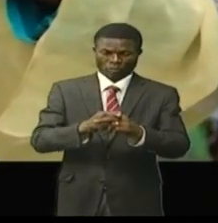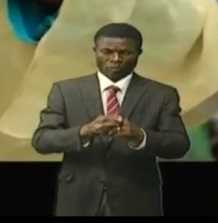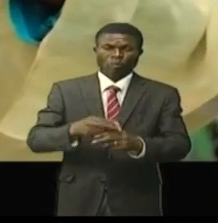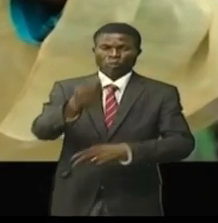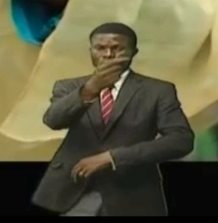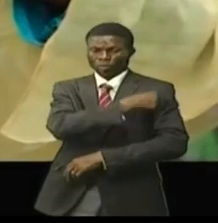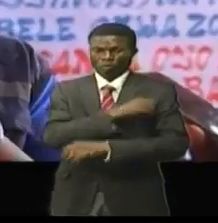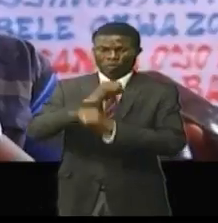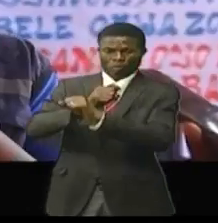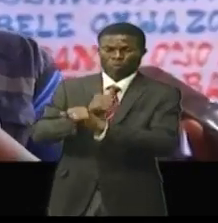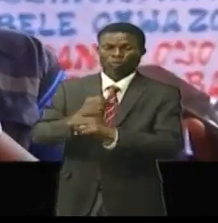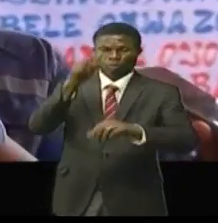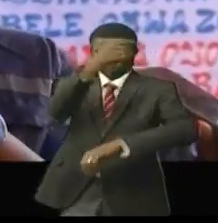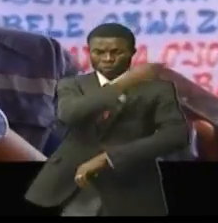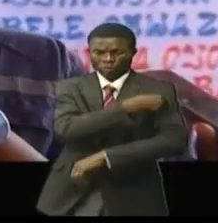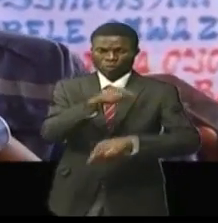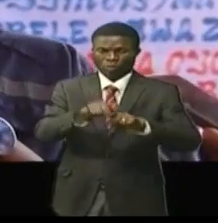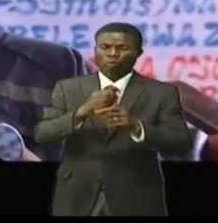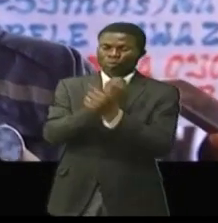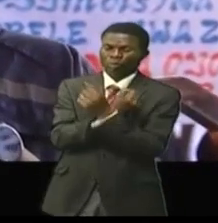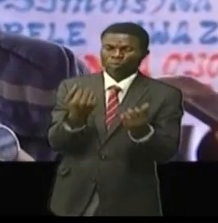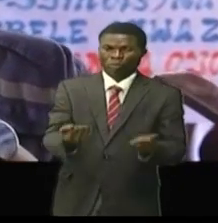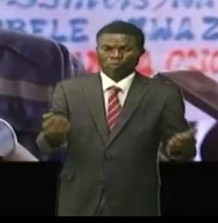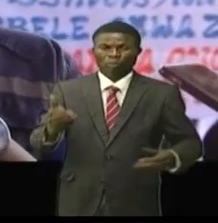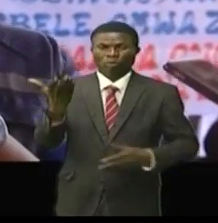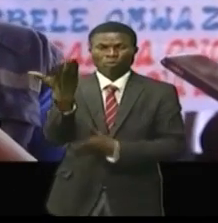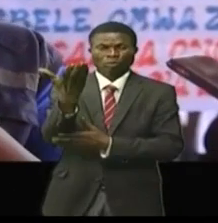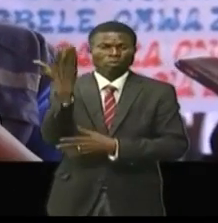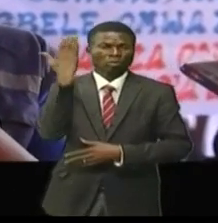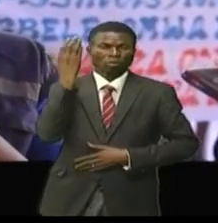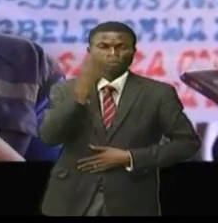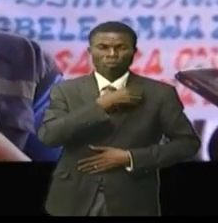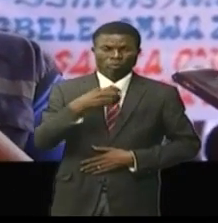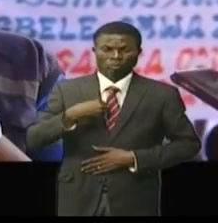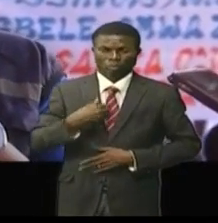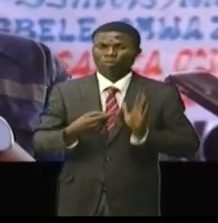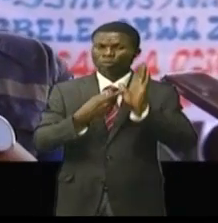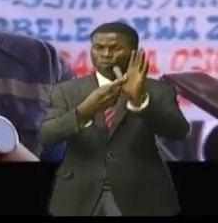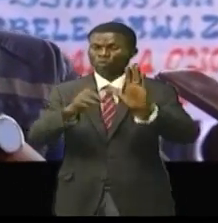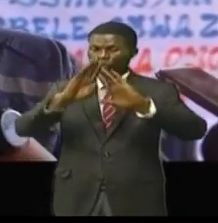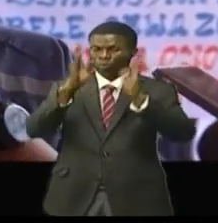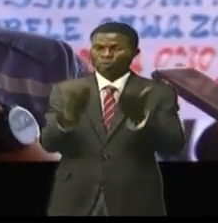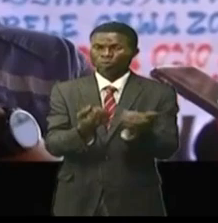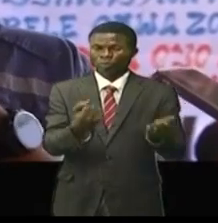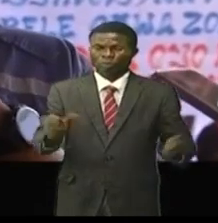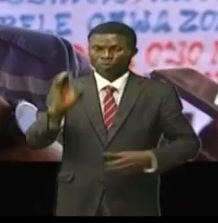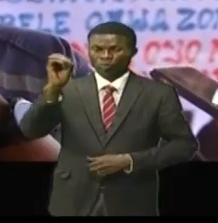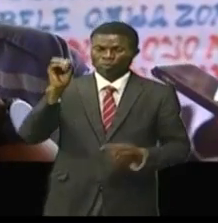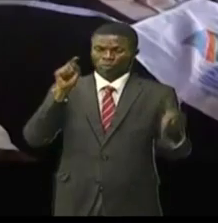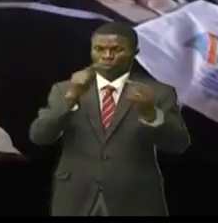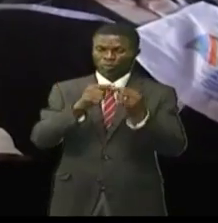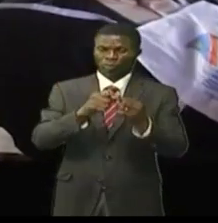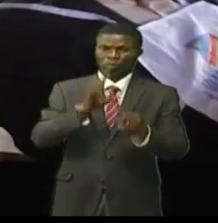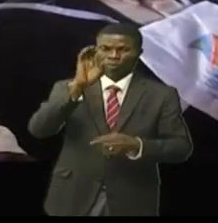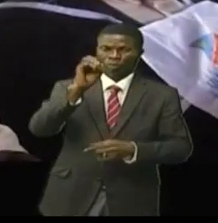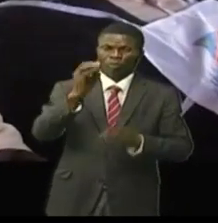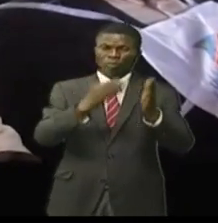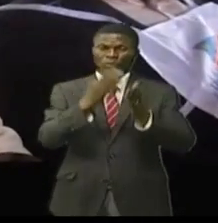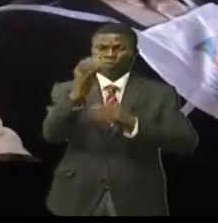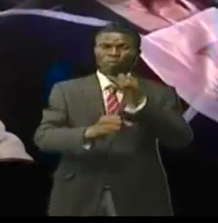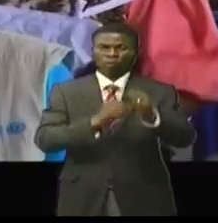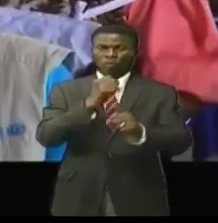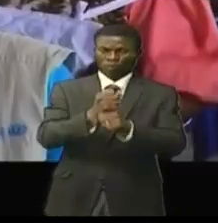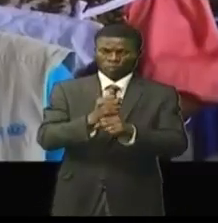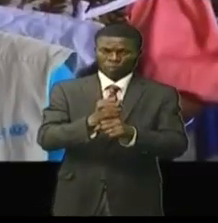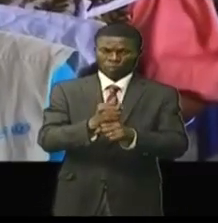c'est aimer nos enfants. Nous demandons aux parents de présenter tous les enfants de 0 à 59 mois aux équipes